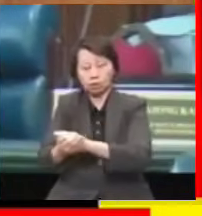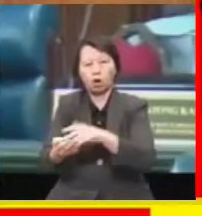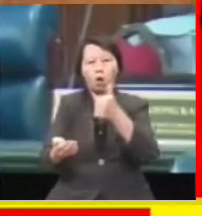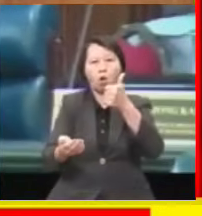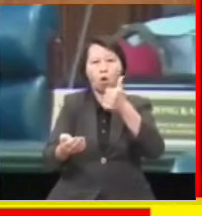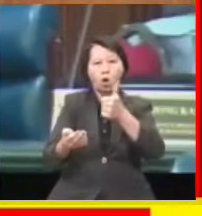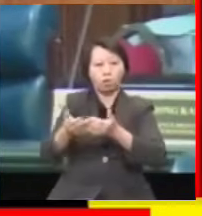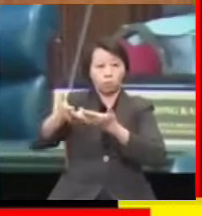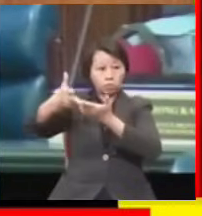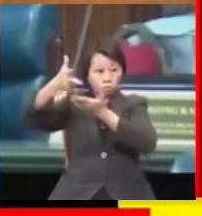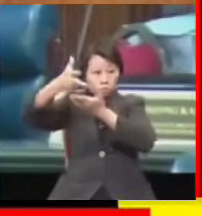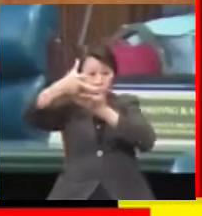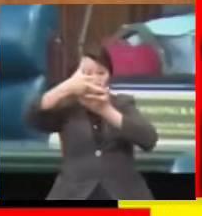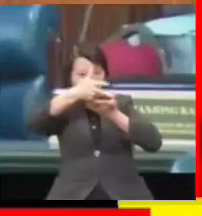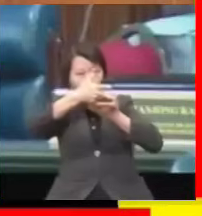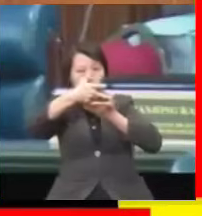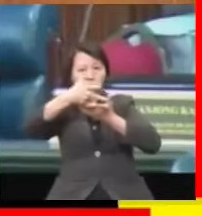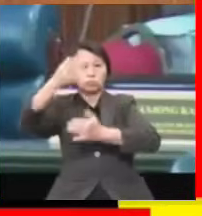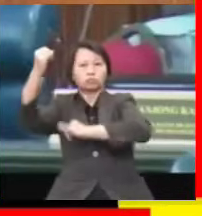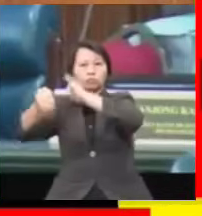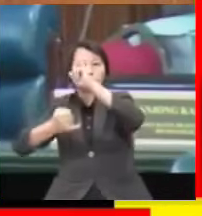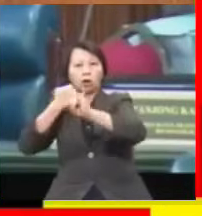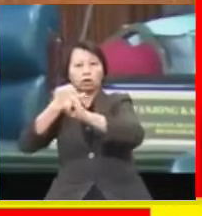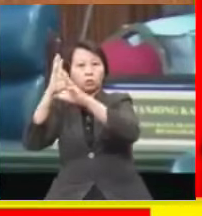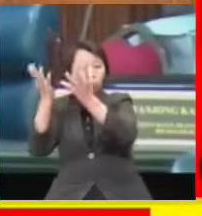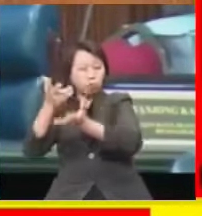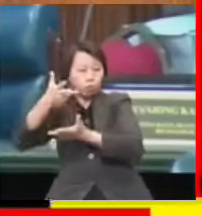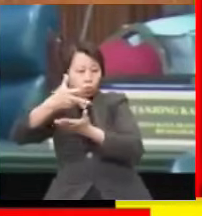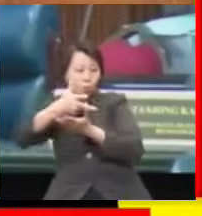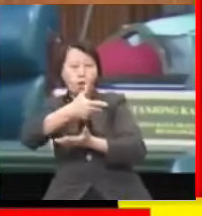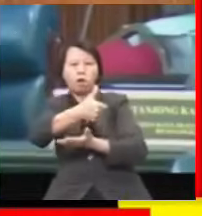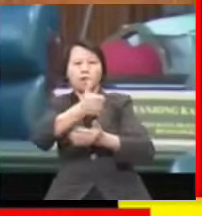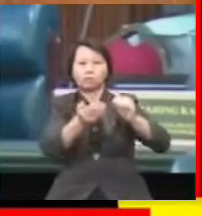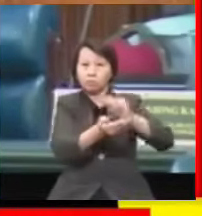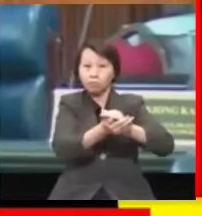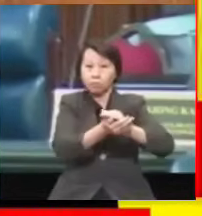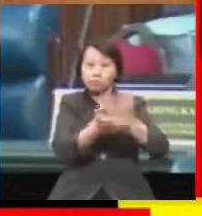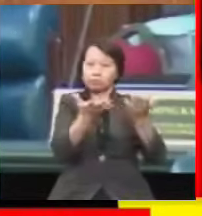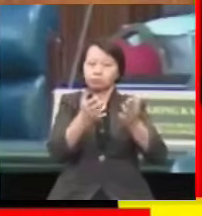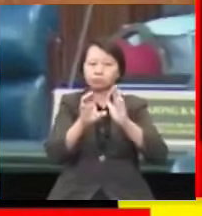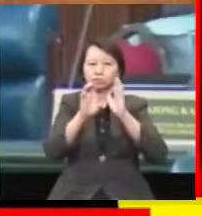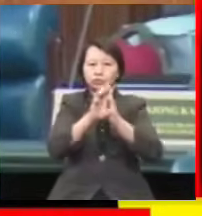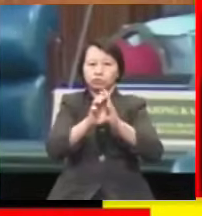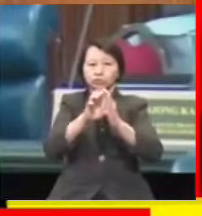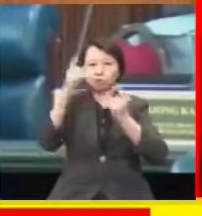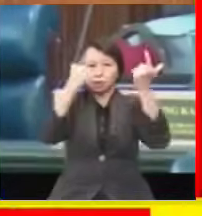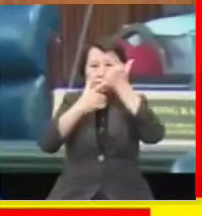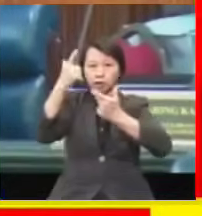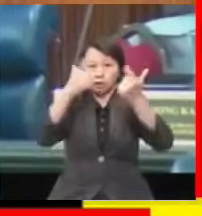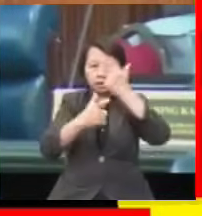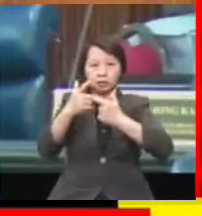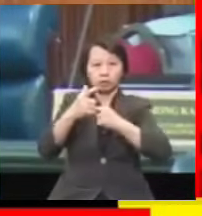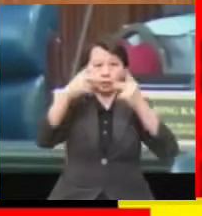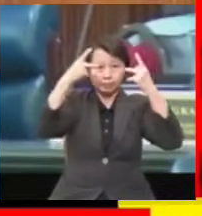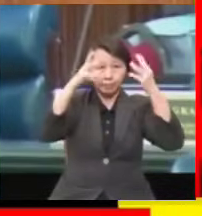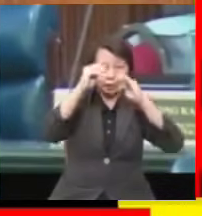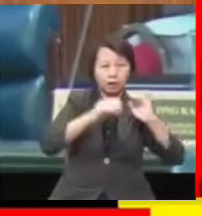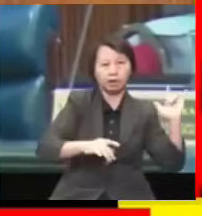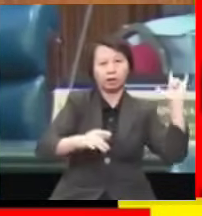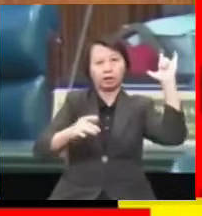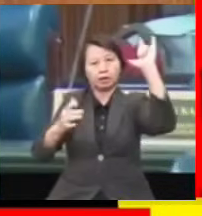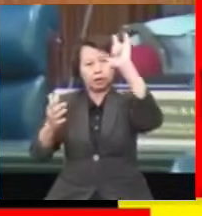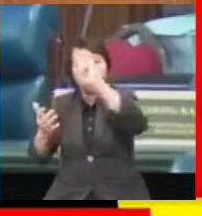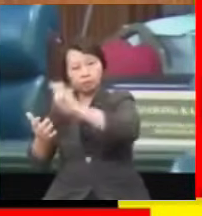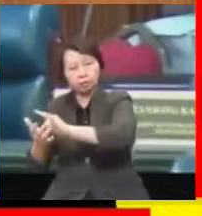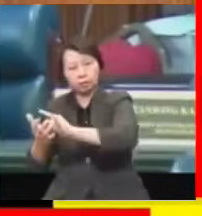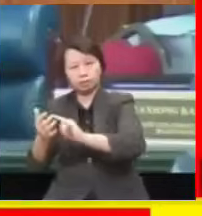liputan meluas di peringkat antarabangsa. Sebagai contoh, di dalam lawatan negara Yang Amat Berhormat Perdana Menteri di Pakistan